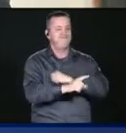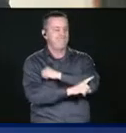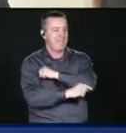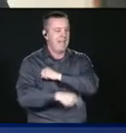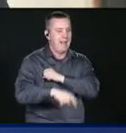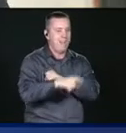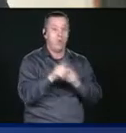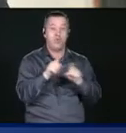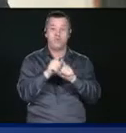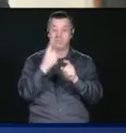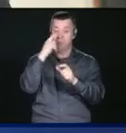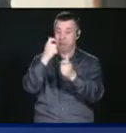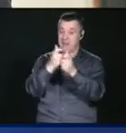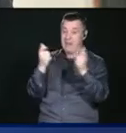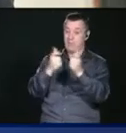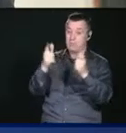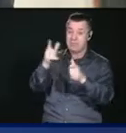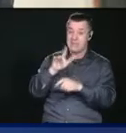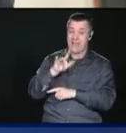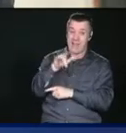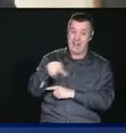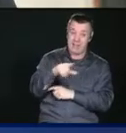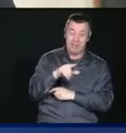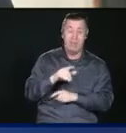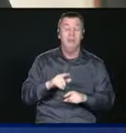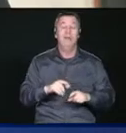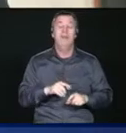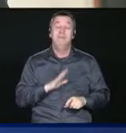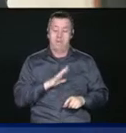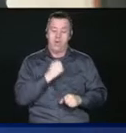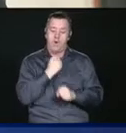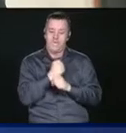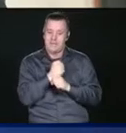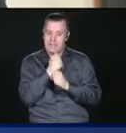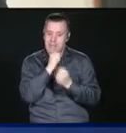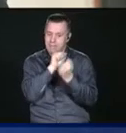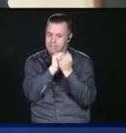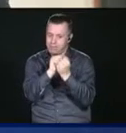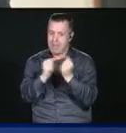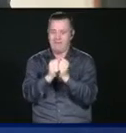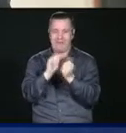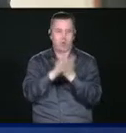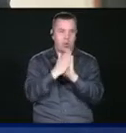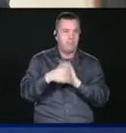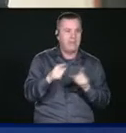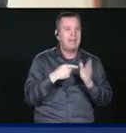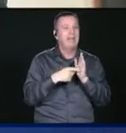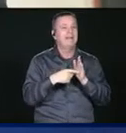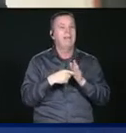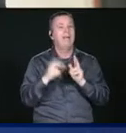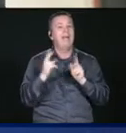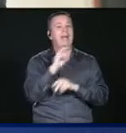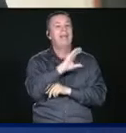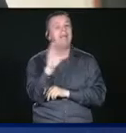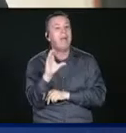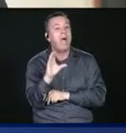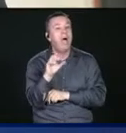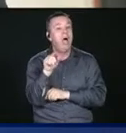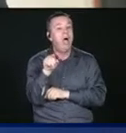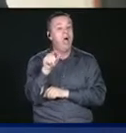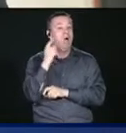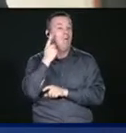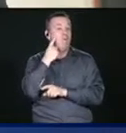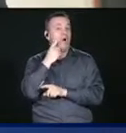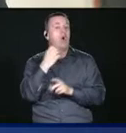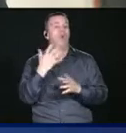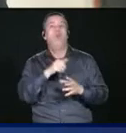l'industrie aérienne. Mais on va travailler de proche avec les compagnies comme Air Canada pour voir qu'est-ce qu'on peut